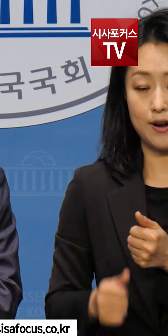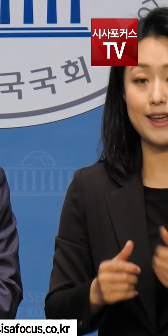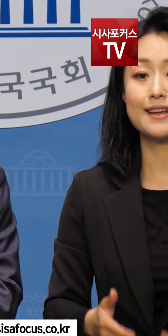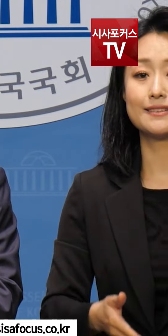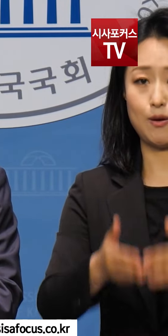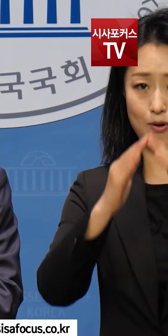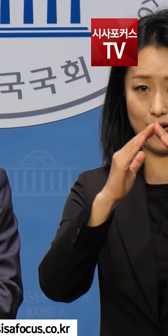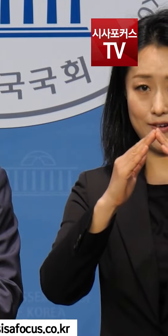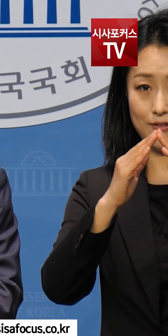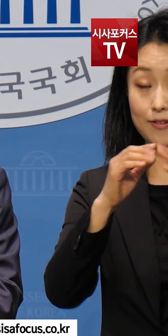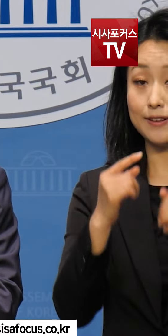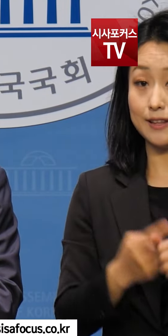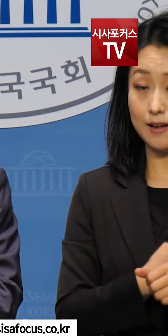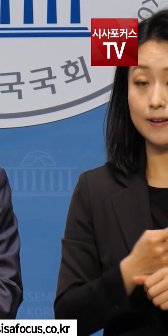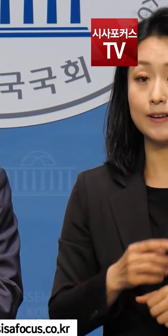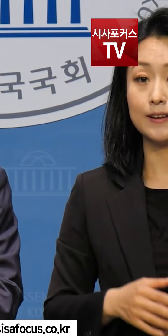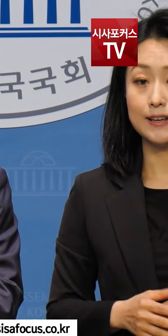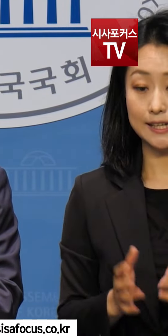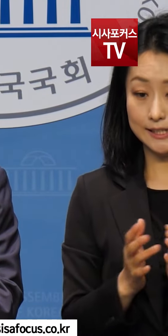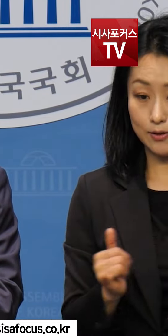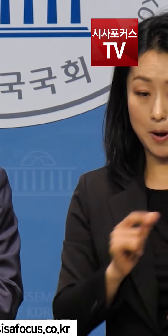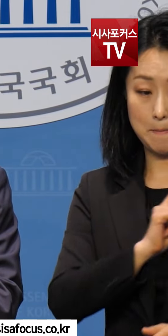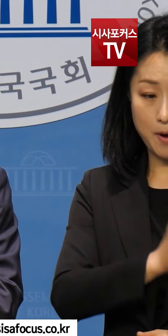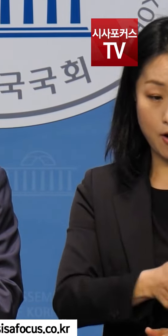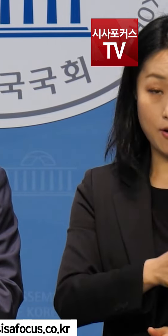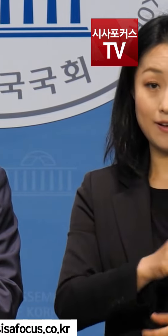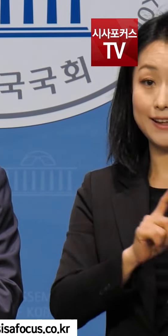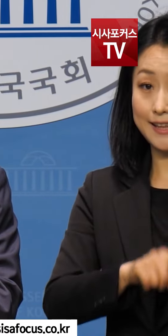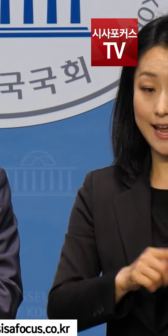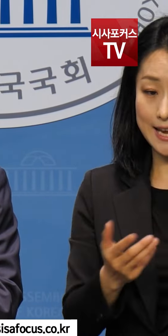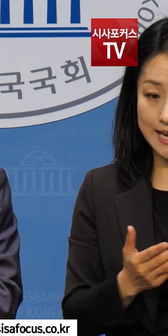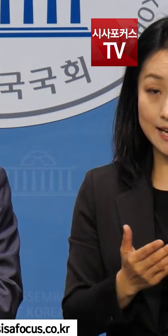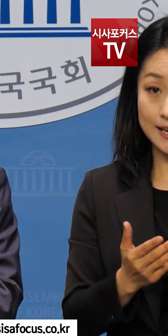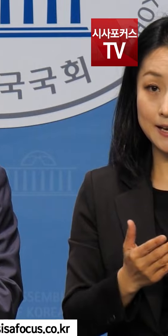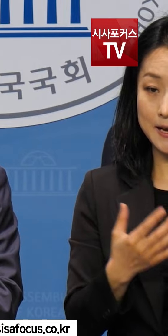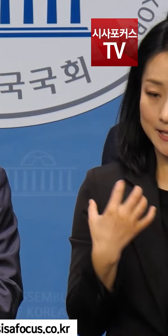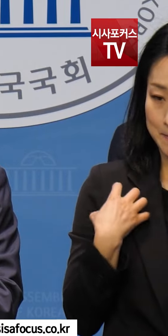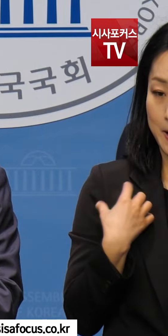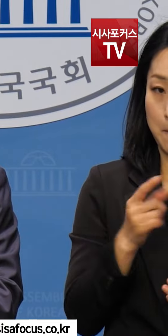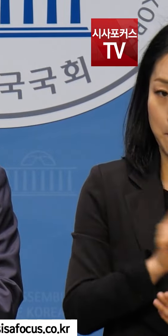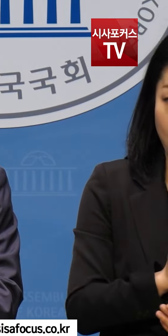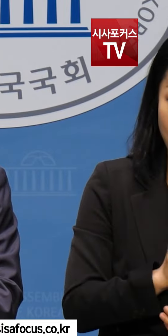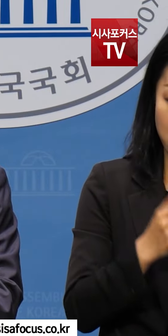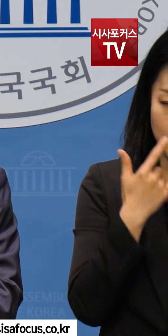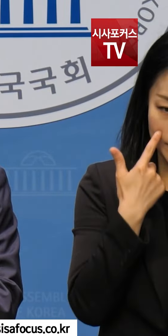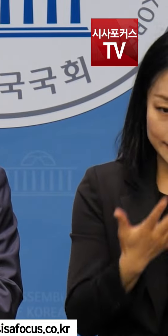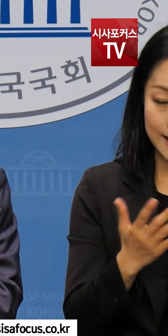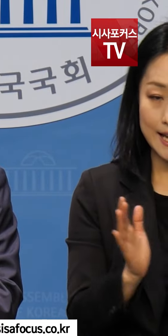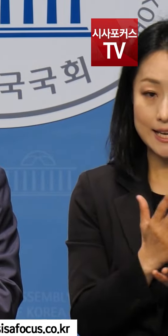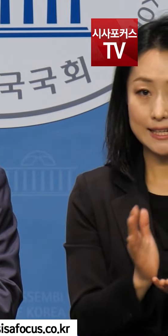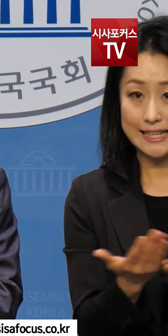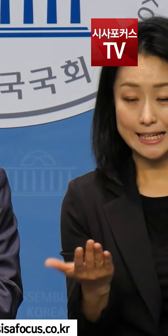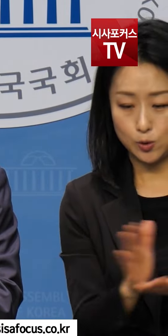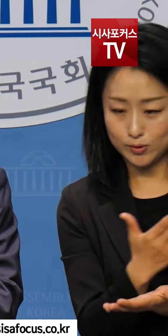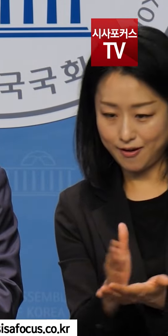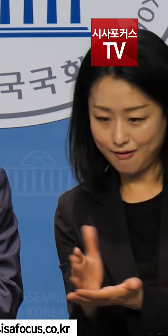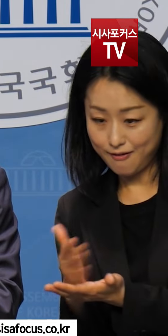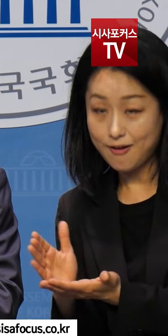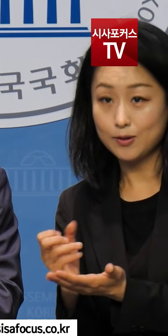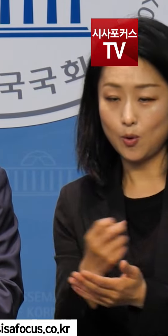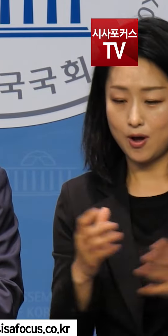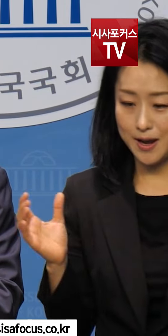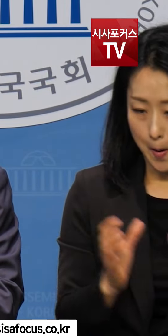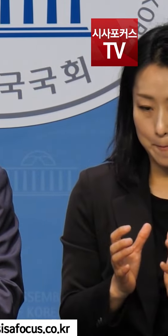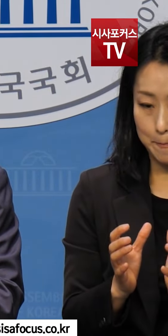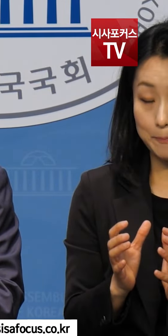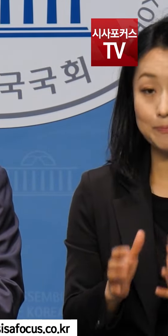업무조정위원회를 신설하여 보건의료인력의 면허, 자격에 대한 업무 범위, 보건의료인력 간 업무조정,